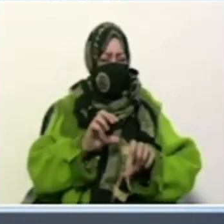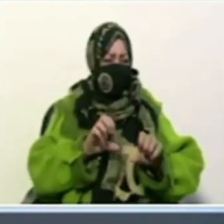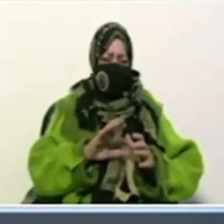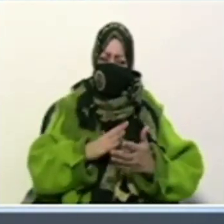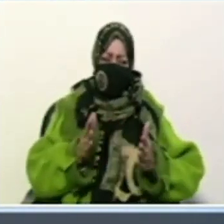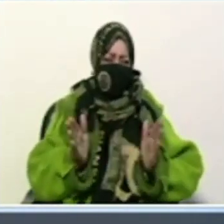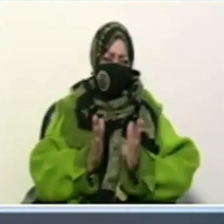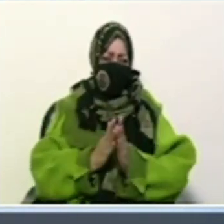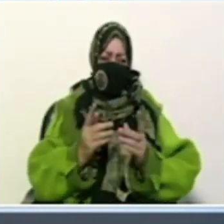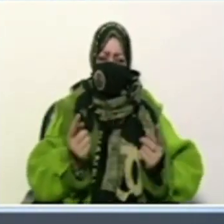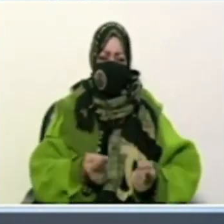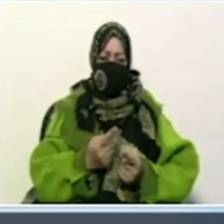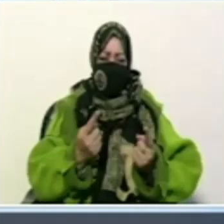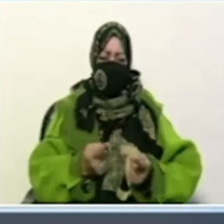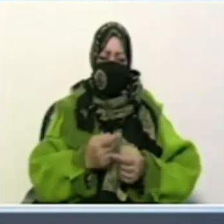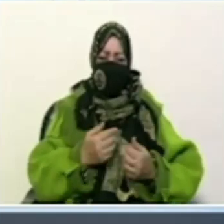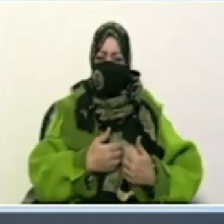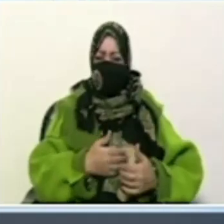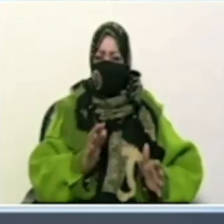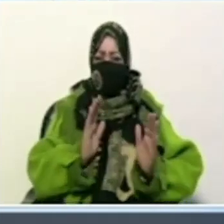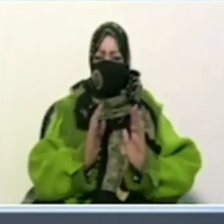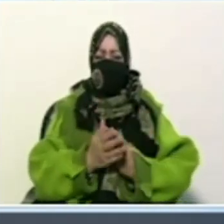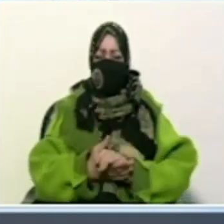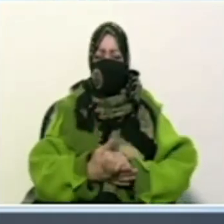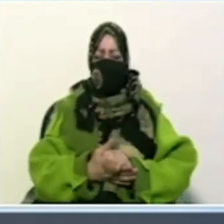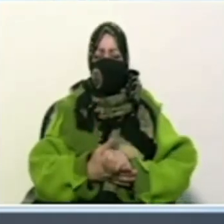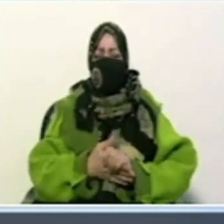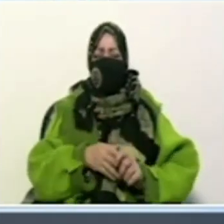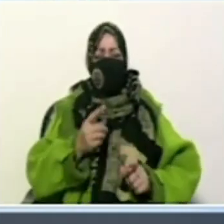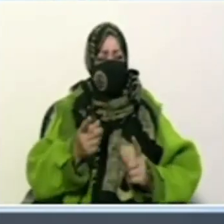ولا شيء عليه إن شاء الله تعالى. أيضا